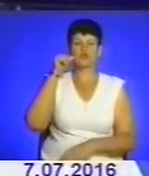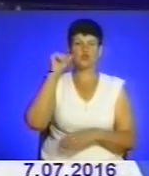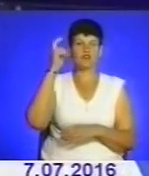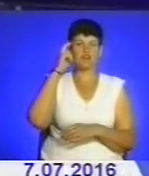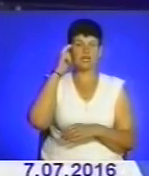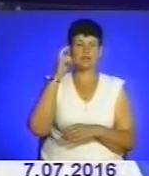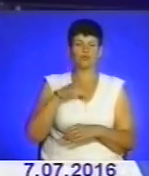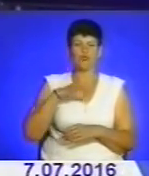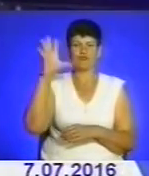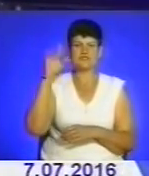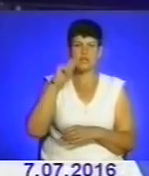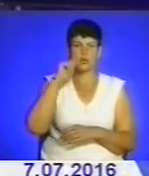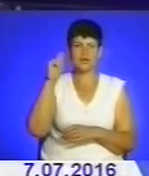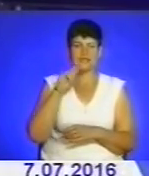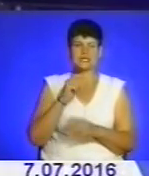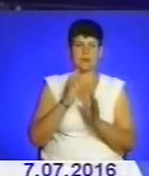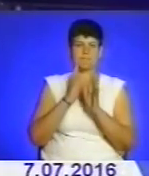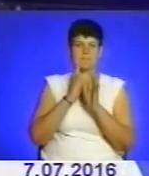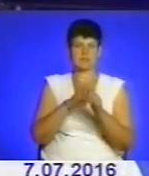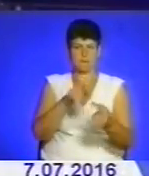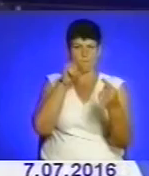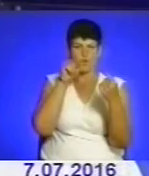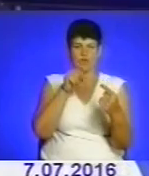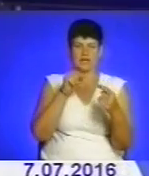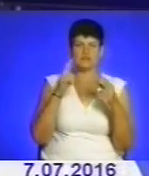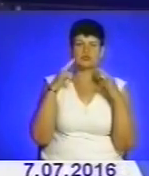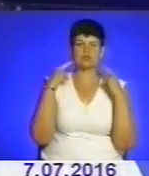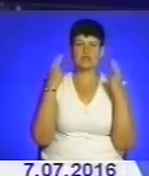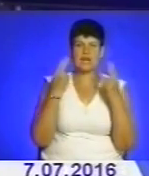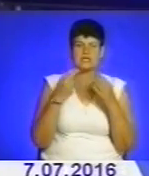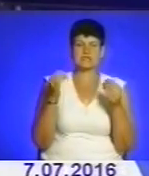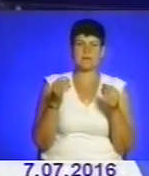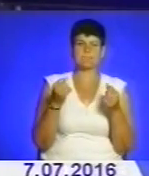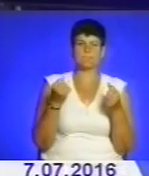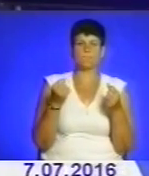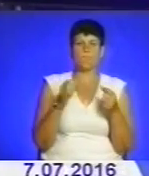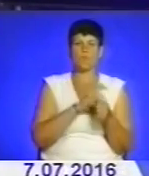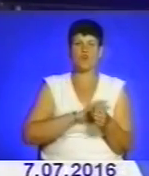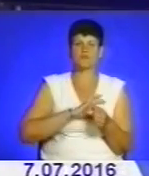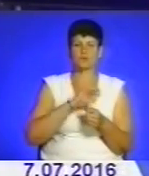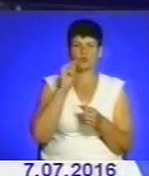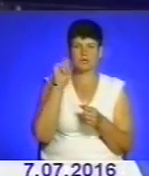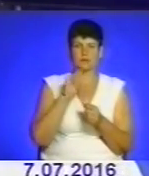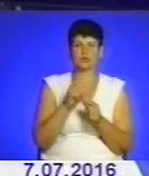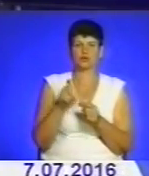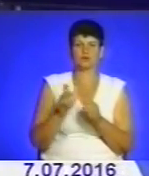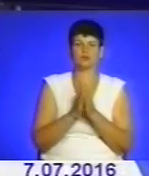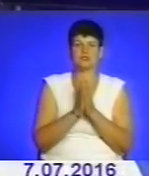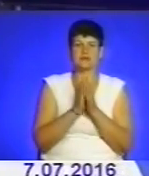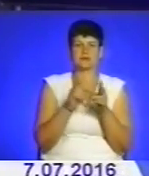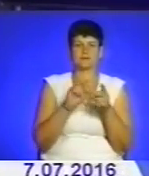Києві пройшов всеукраїнський марш протесту Федерації профспілок України. Люди вимагали у влади переглянути тарифи на газ та